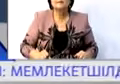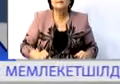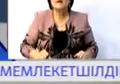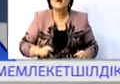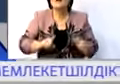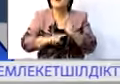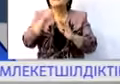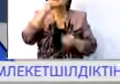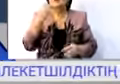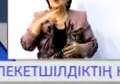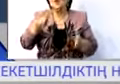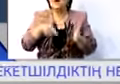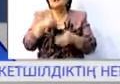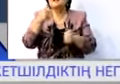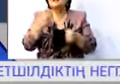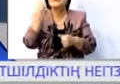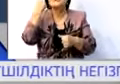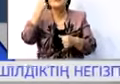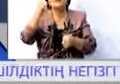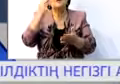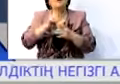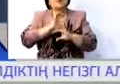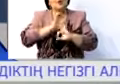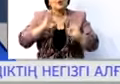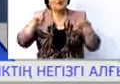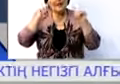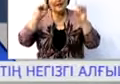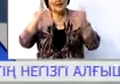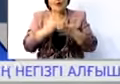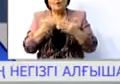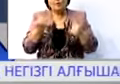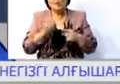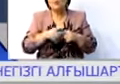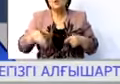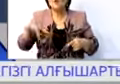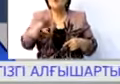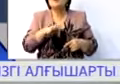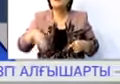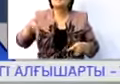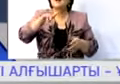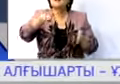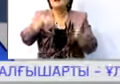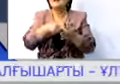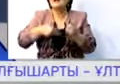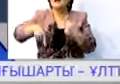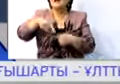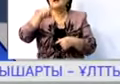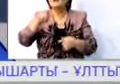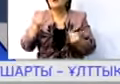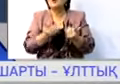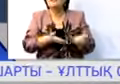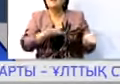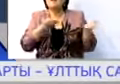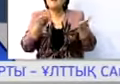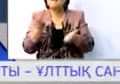Алдыңғы жылы Қызылорда қаласы байқаудың жеңімпазы болып үздік атанған еді. Биыл міне облыс барлық қалалардан кәсіпкер қонақтарды қабылдап